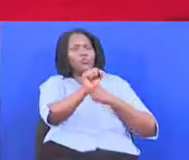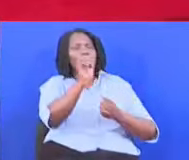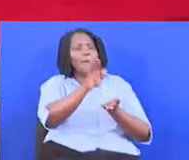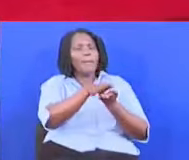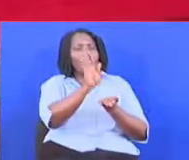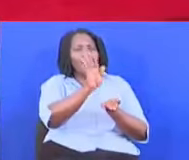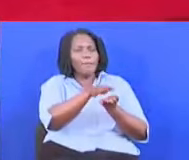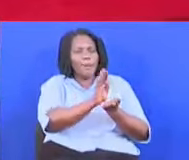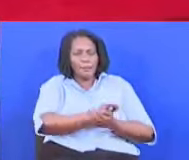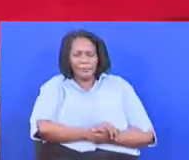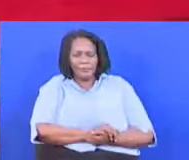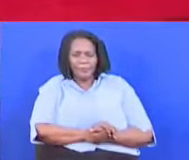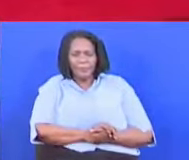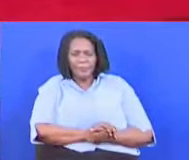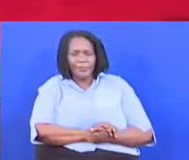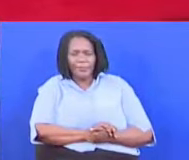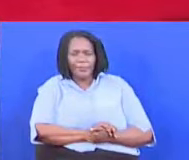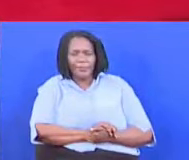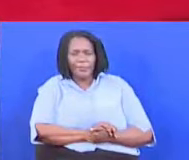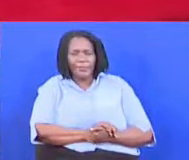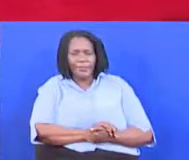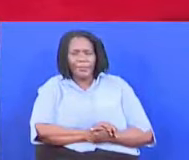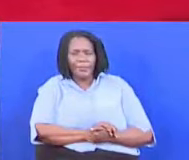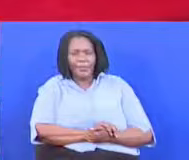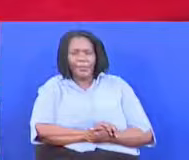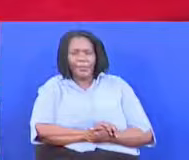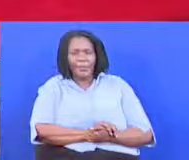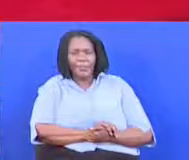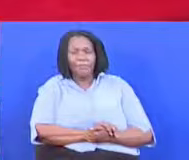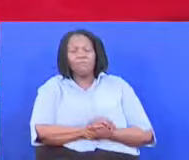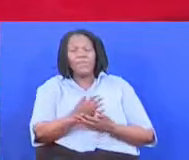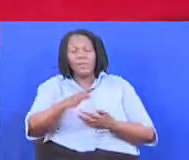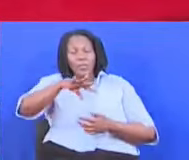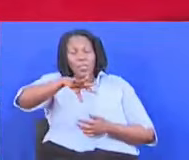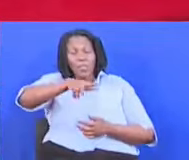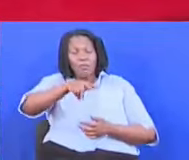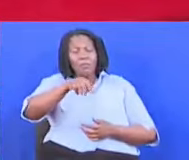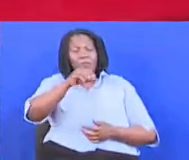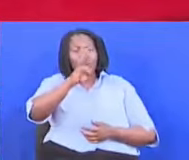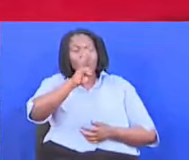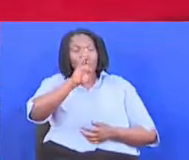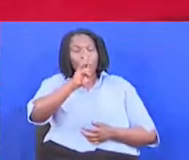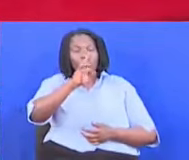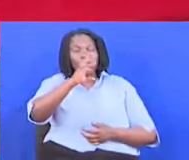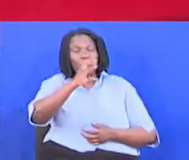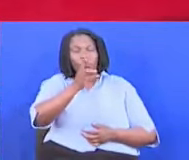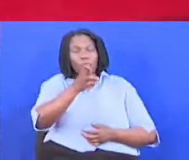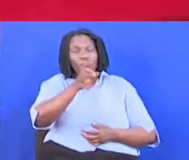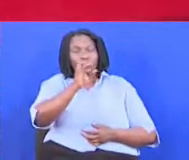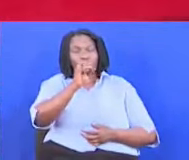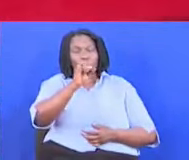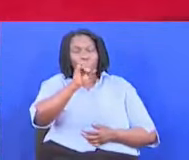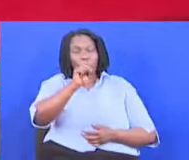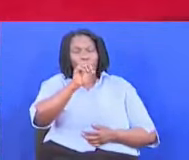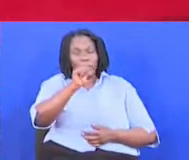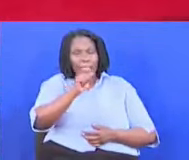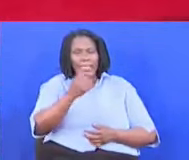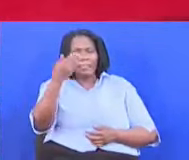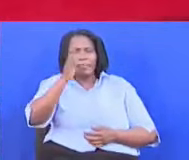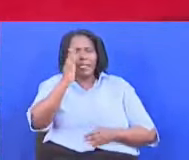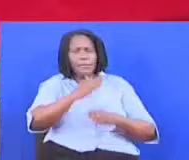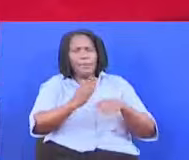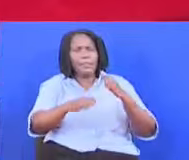ambayo yana changamoto ya mamba. Kwa upande wa jimbo la Buchosa, wizara imejenga vizimba